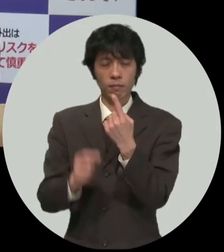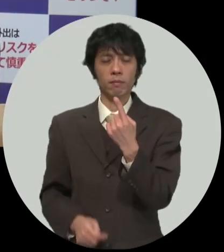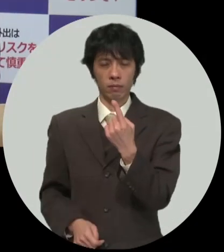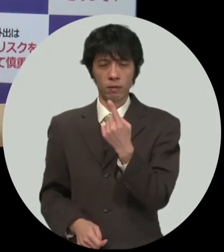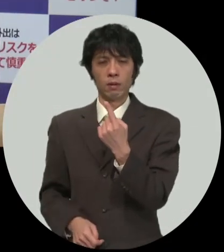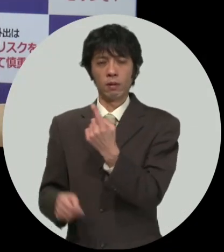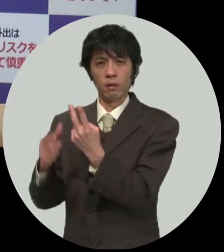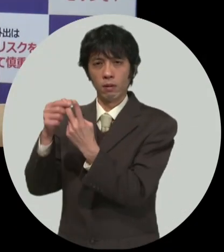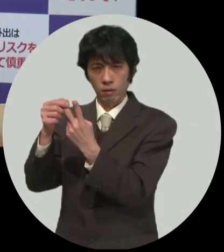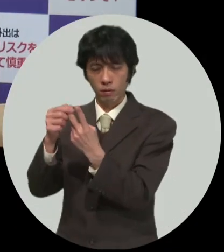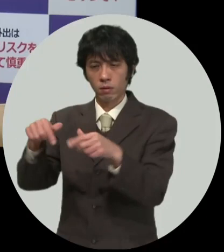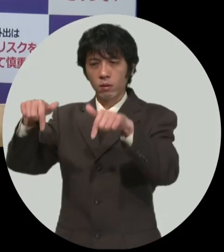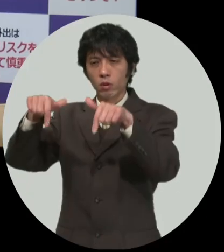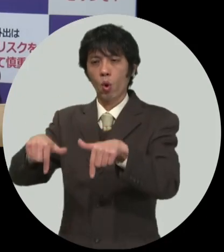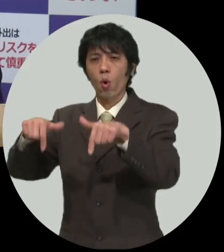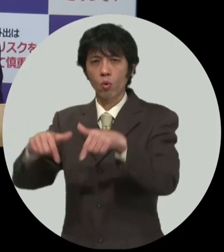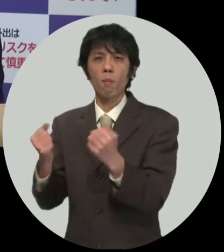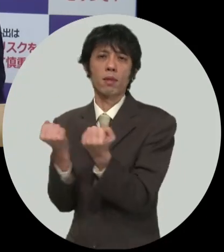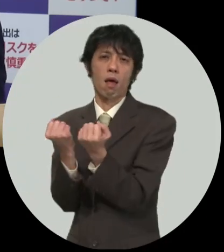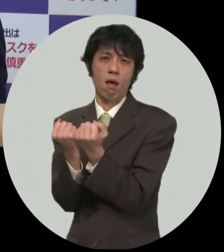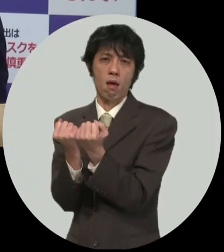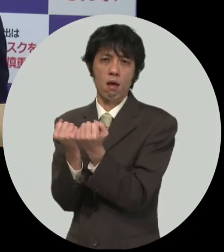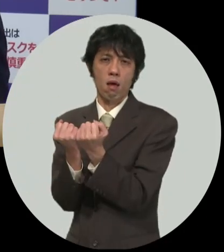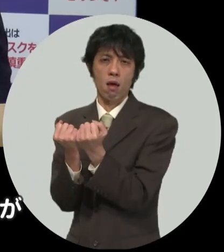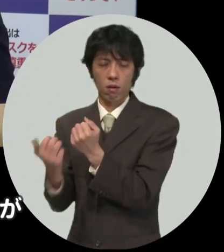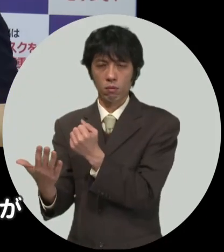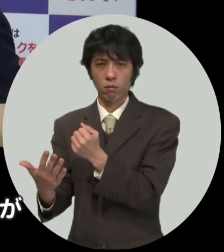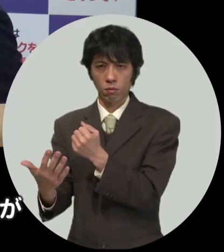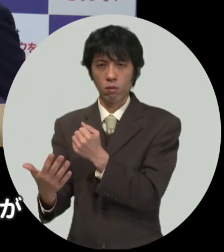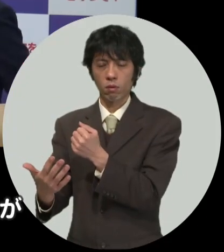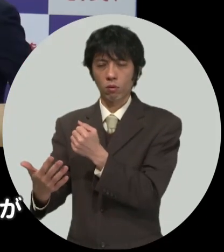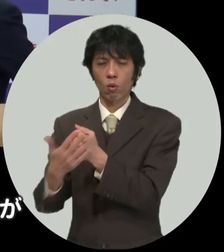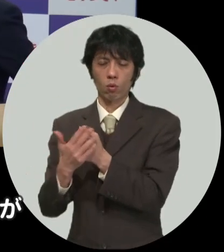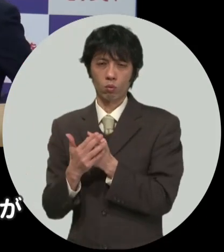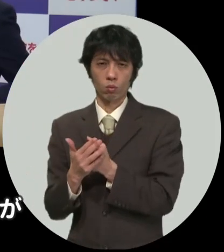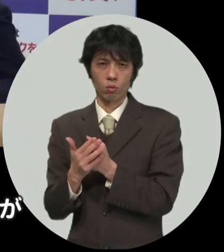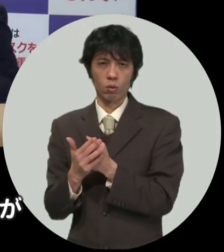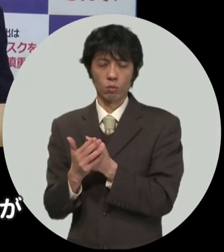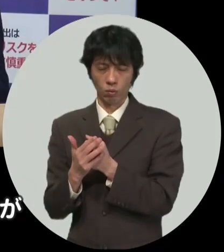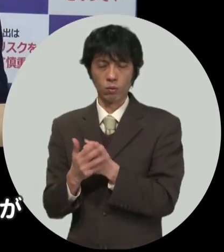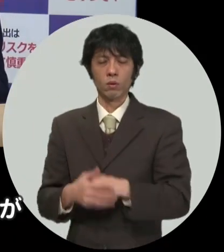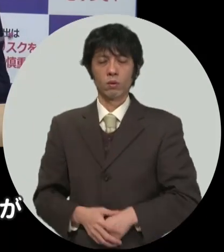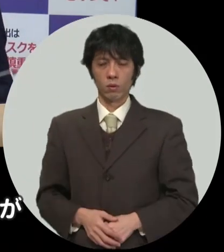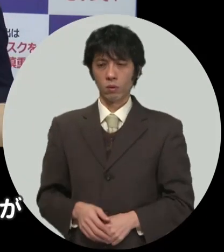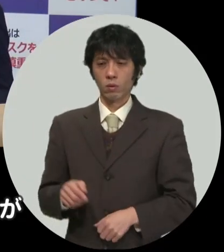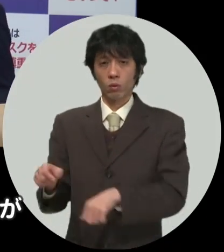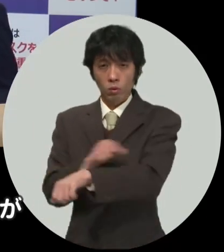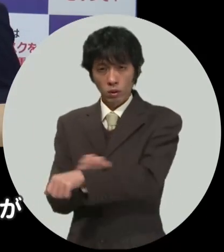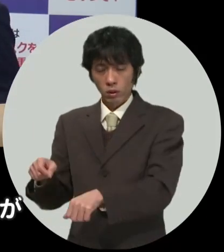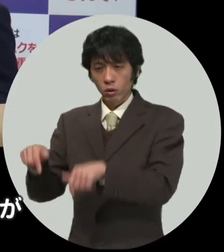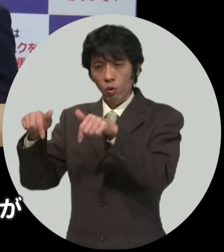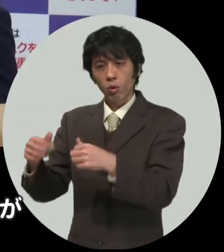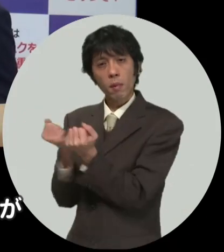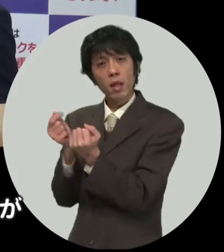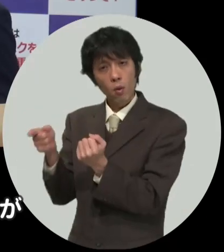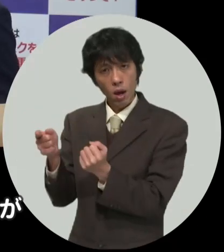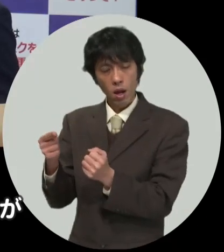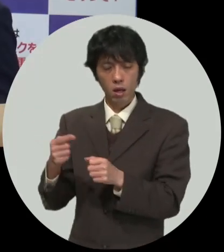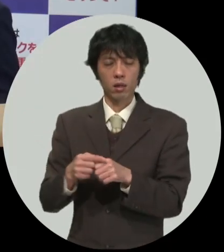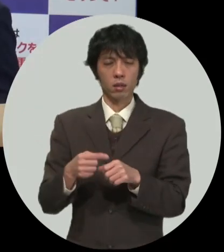京都マナーへのご協力をお願いしておりまして、特に京都マナーについては当面1月15日と言っておりましたけれ